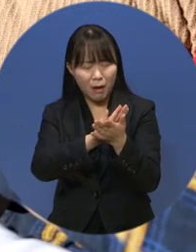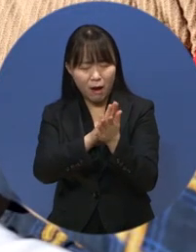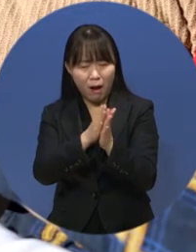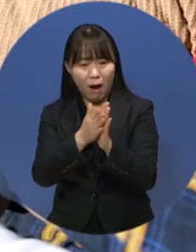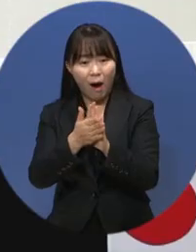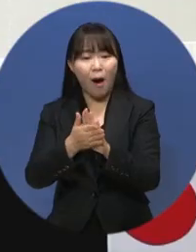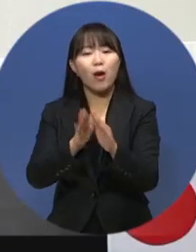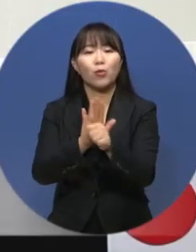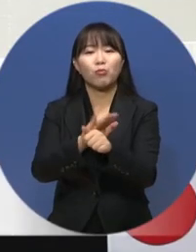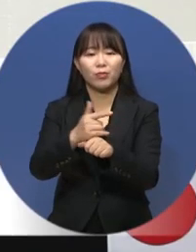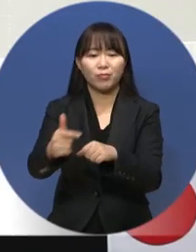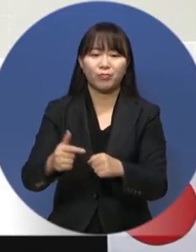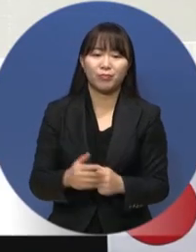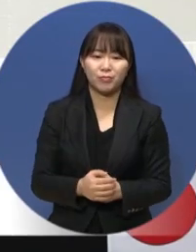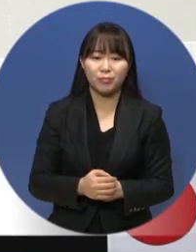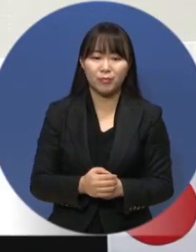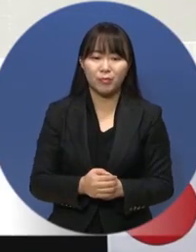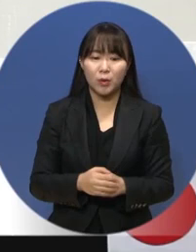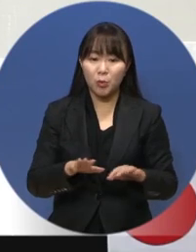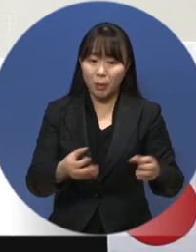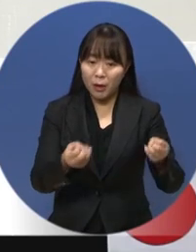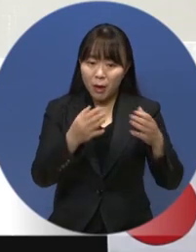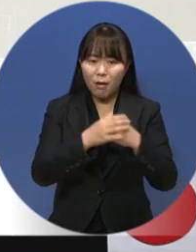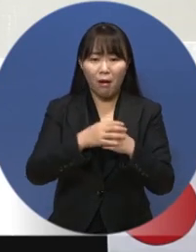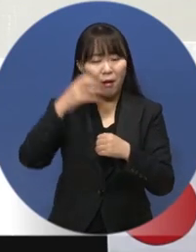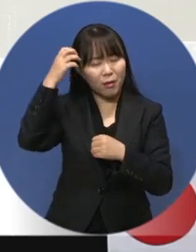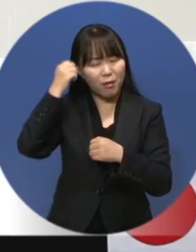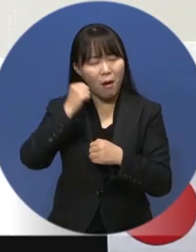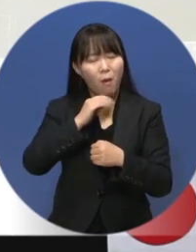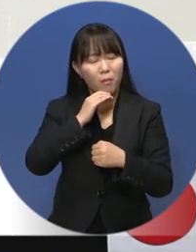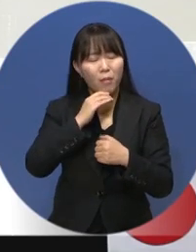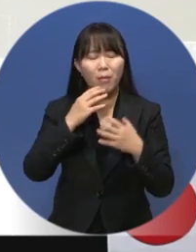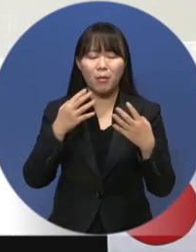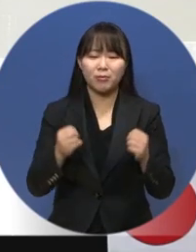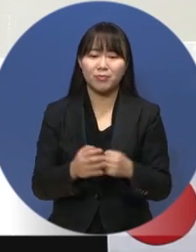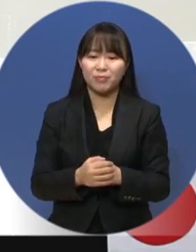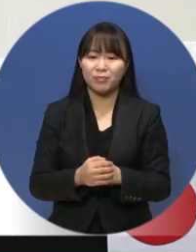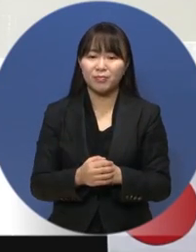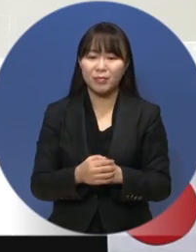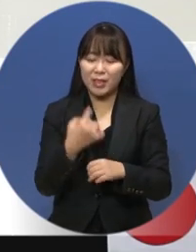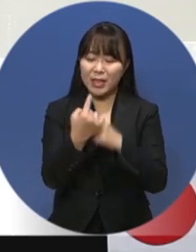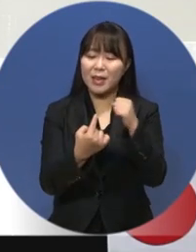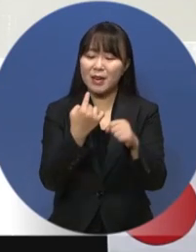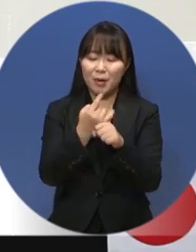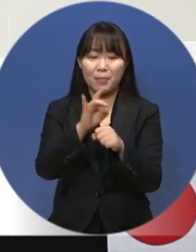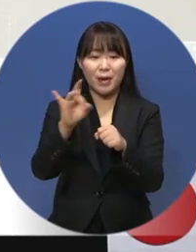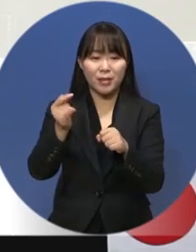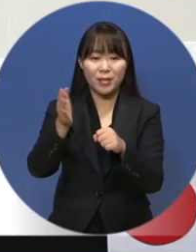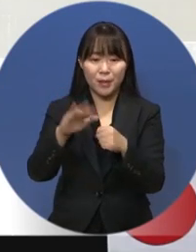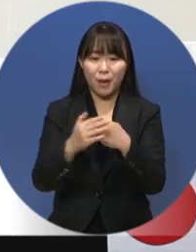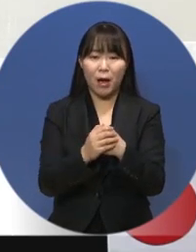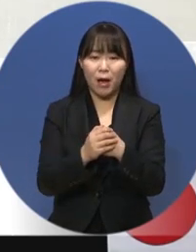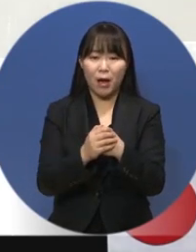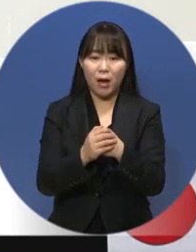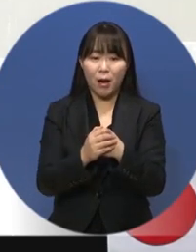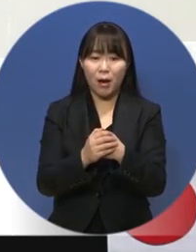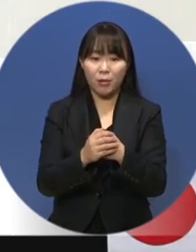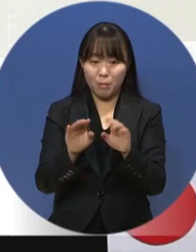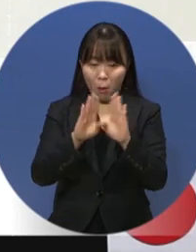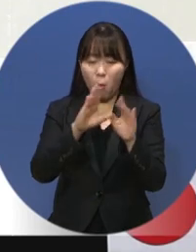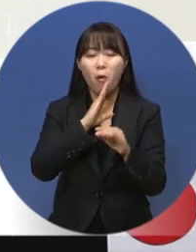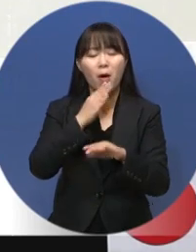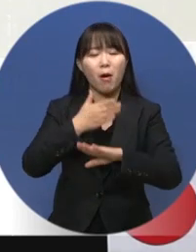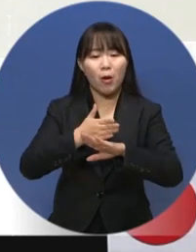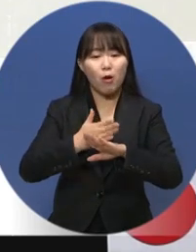있습니다 그러면 않아 바다가 기억에 참 많이 남아요 그러니까 뭐 매년 이 되겠지만 해주시면 감사 하고 그럼